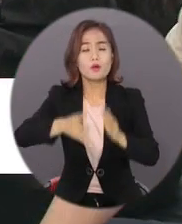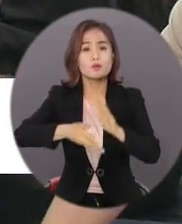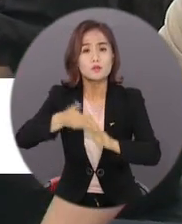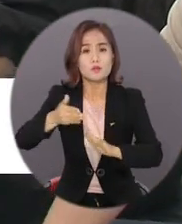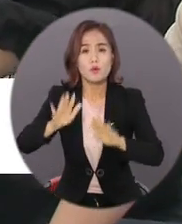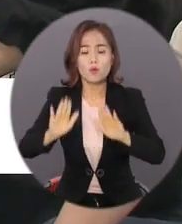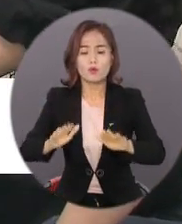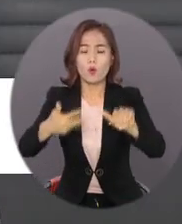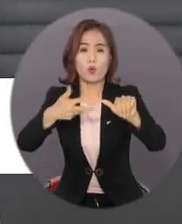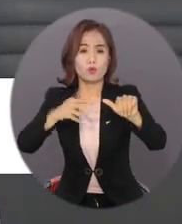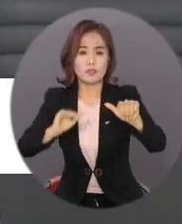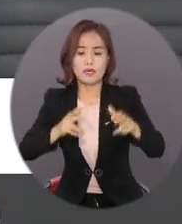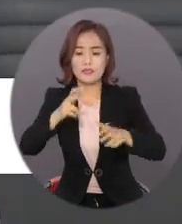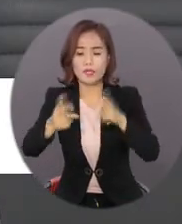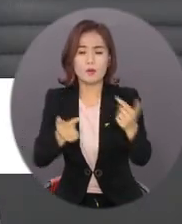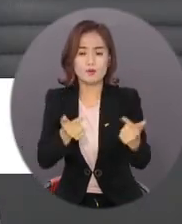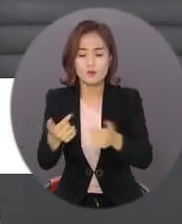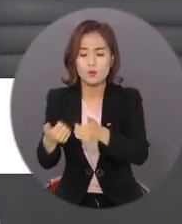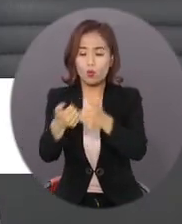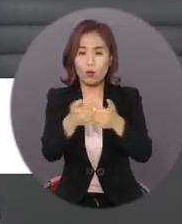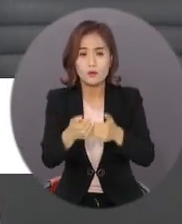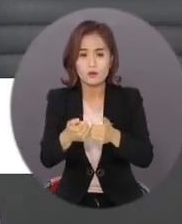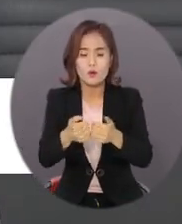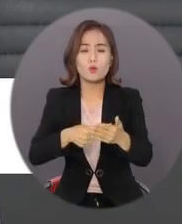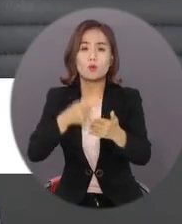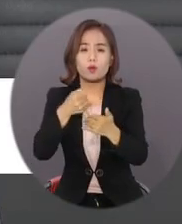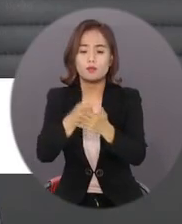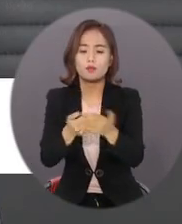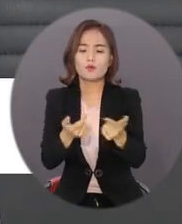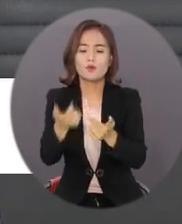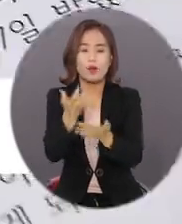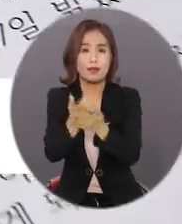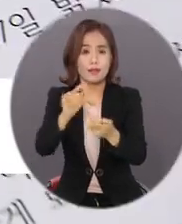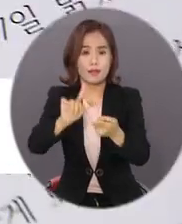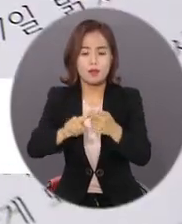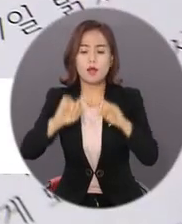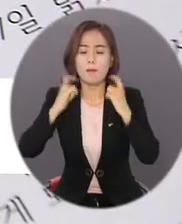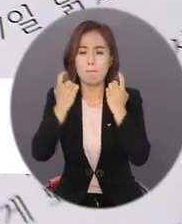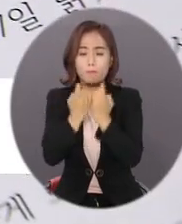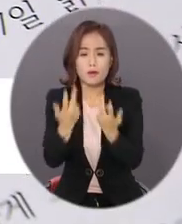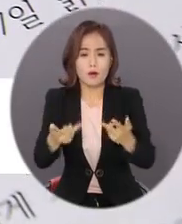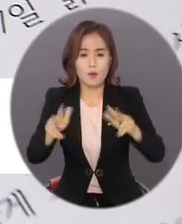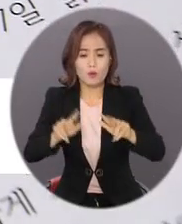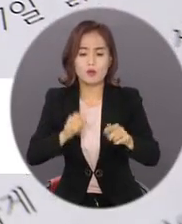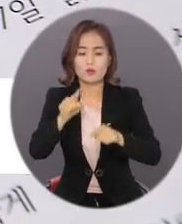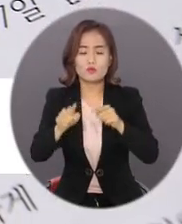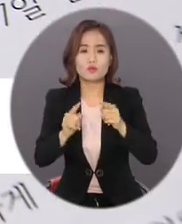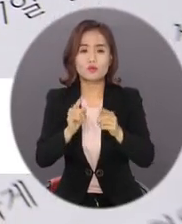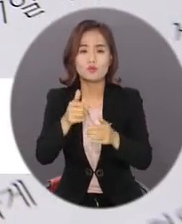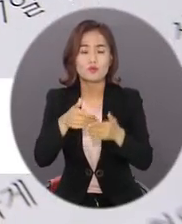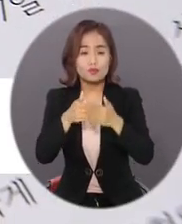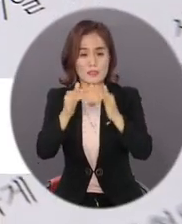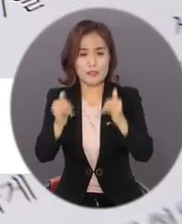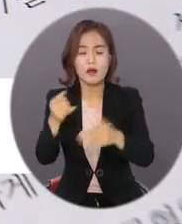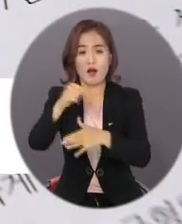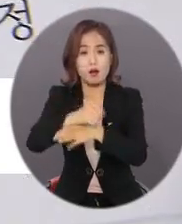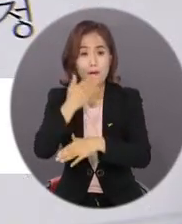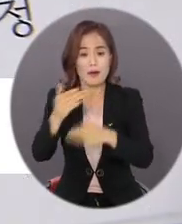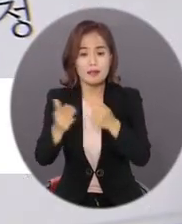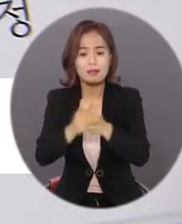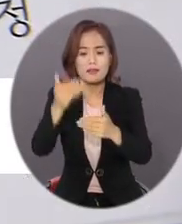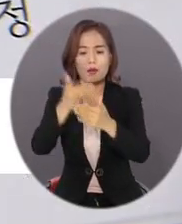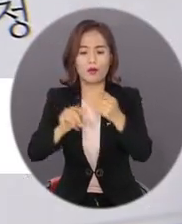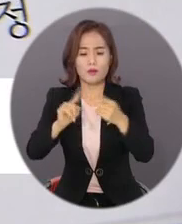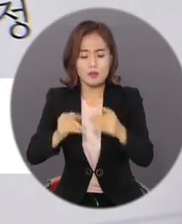광주시는 최근 5차 사업조정협의회에서 확정한 조정안을 민간공원 추진자가 수용하기로 해 남아있는